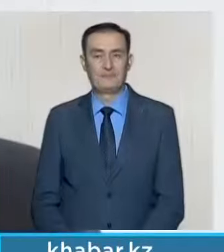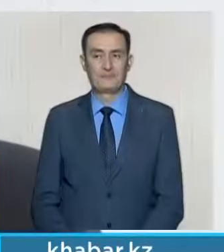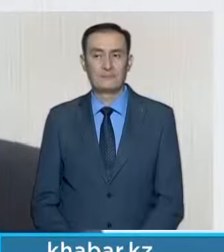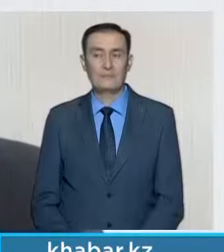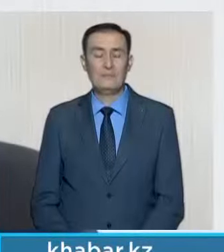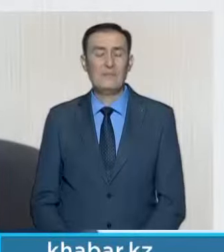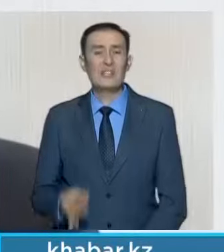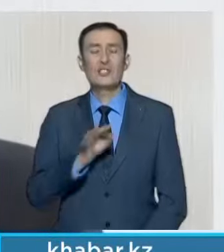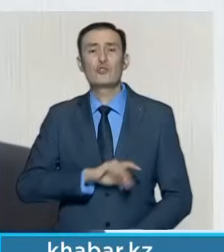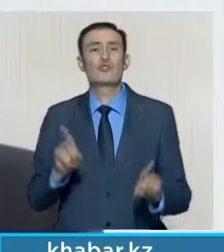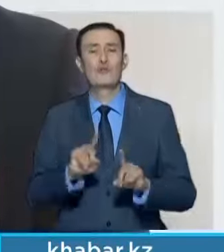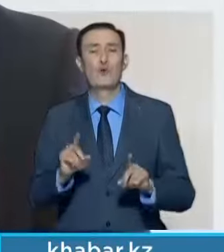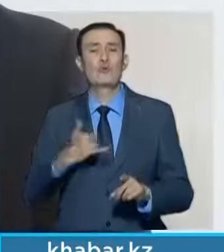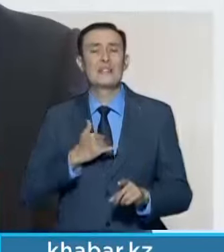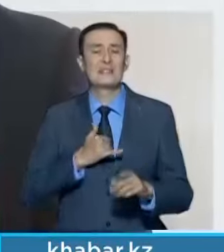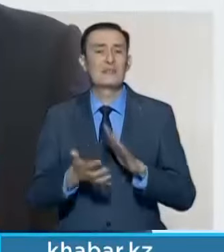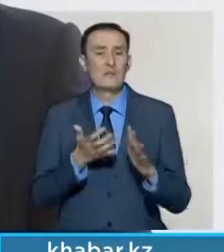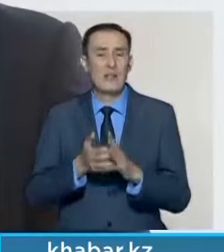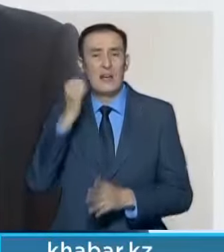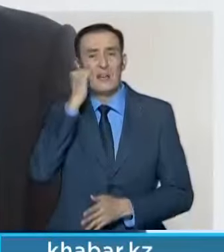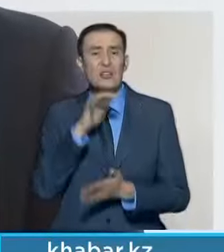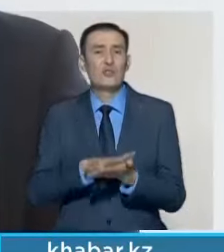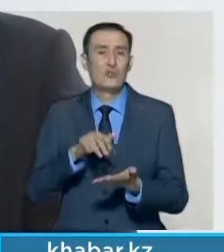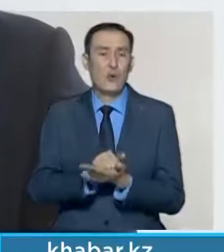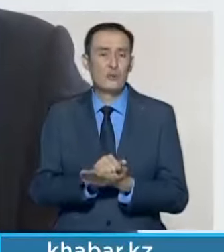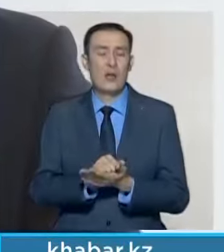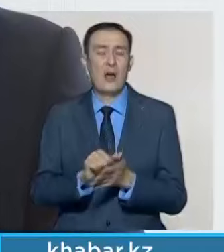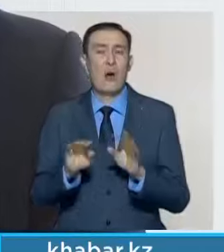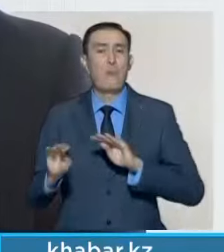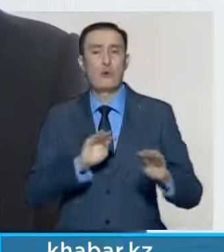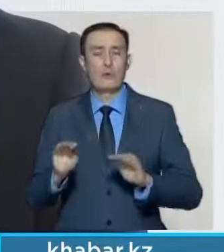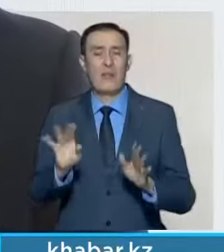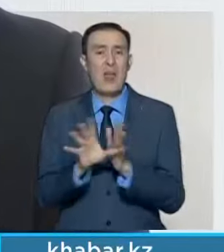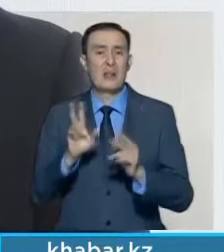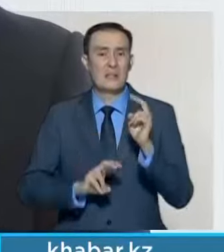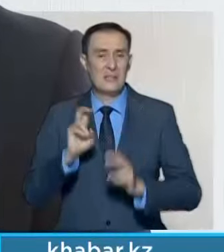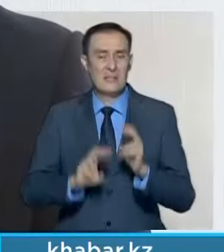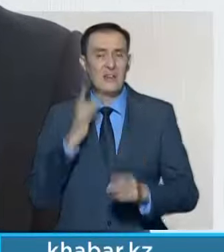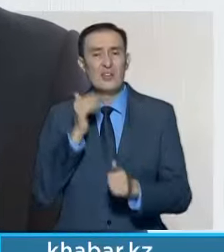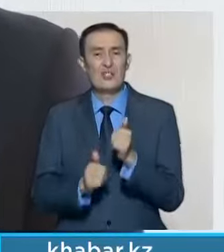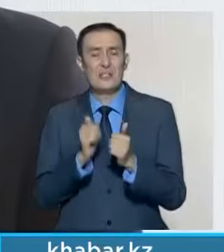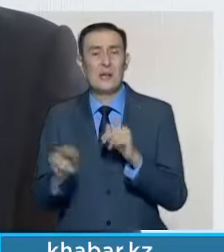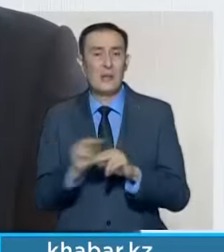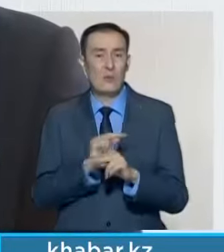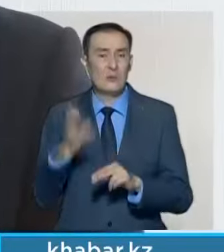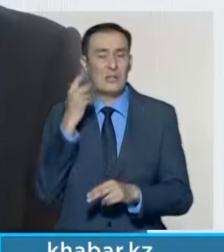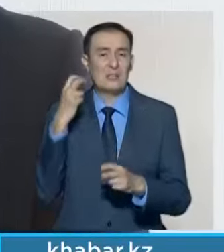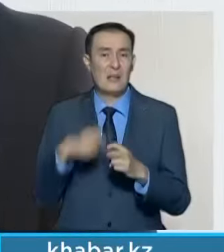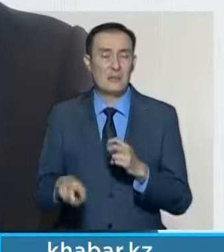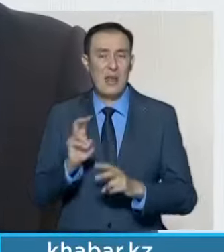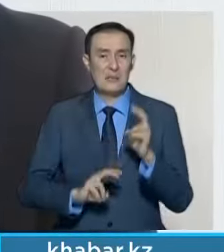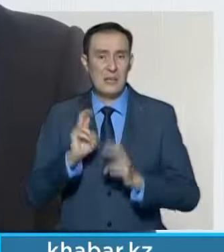За счет чего возникает дефицит? Износ основного оборудования на электростанциях, это частые ремонты, когда выходят